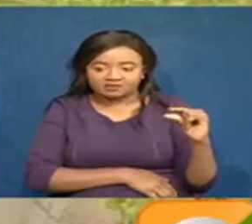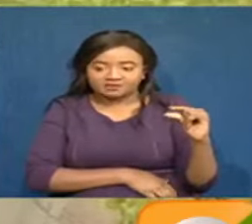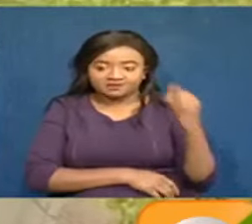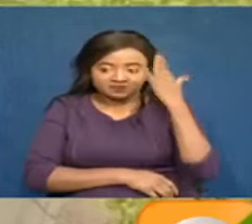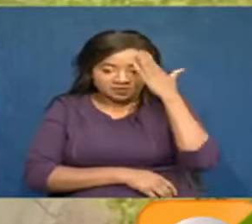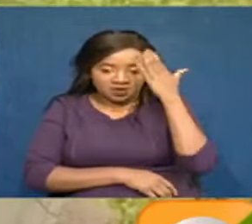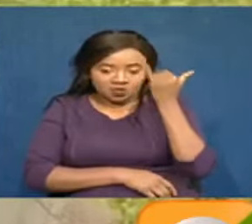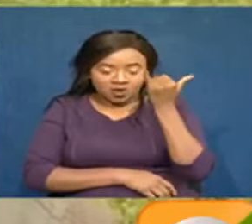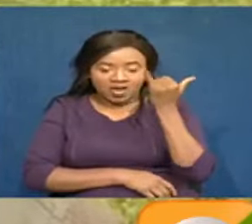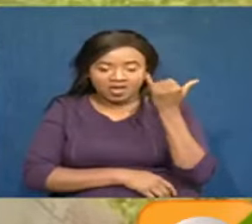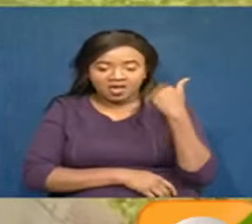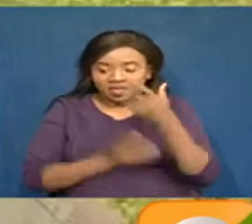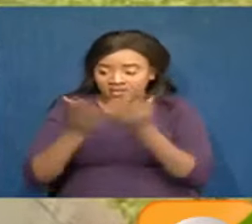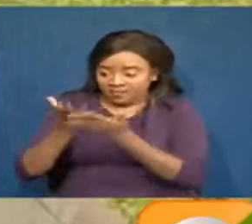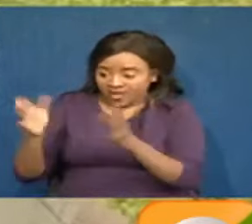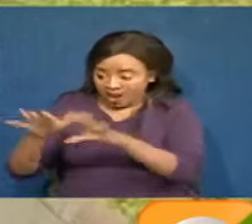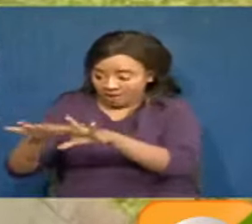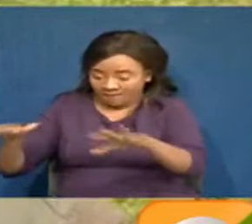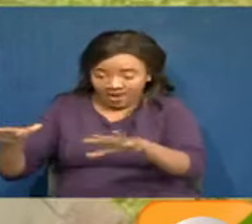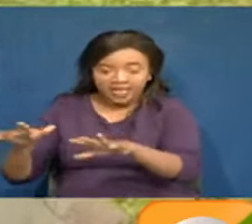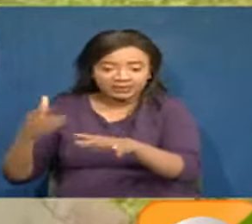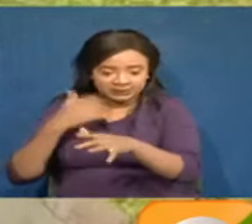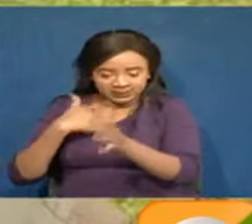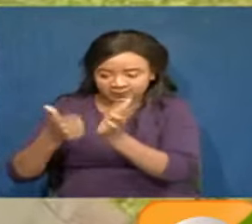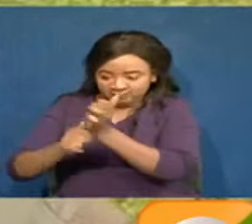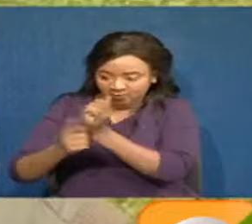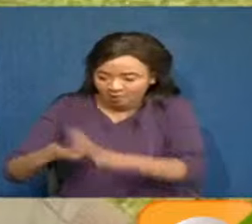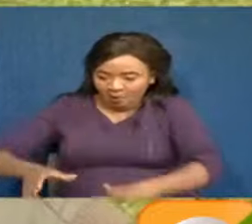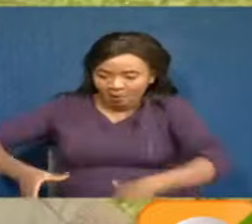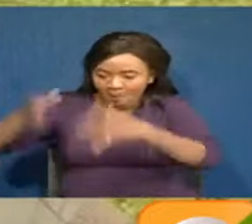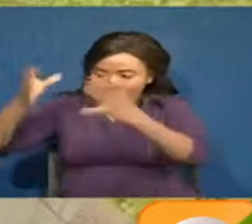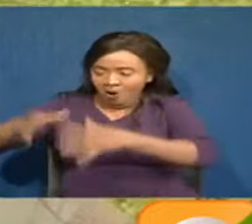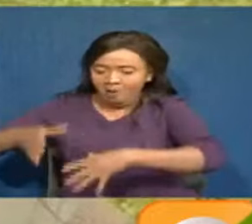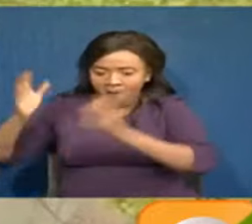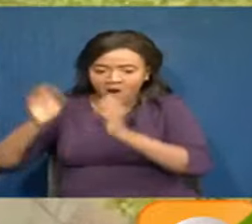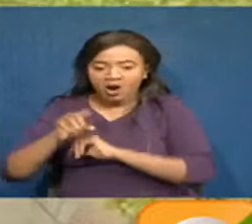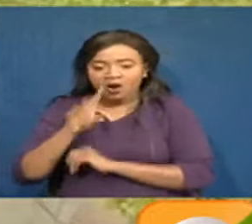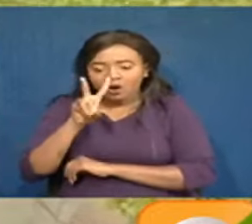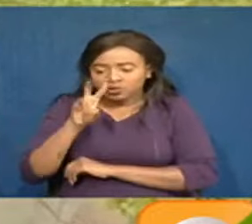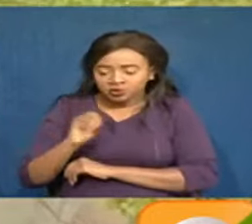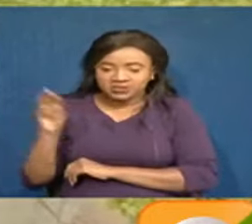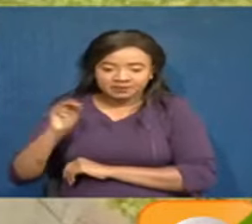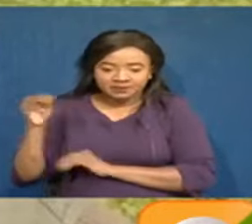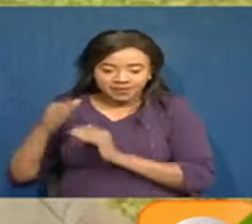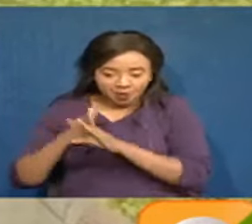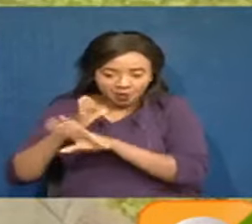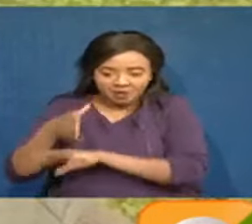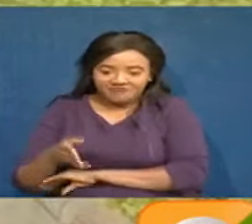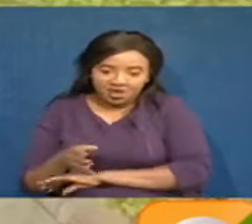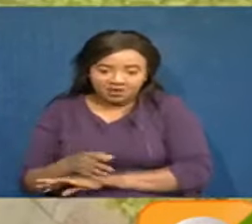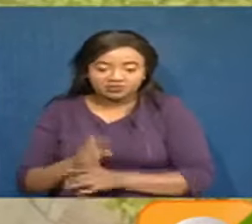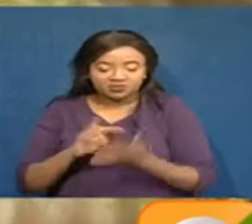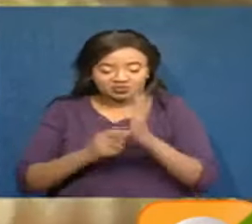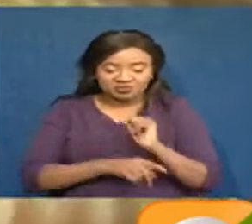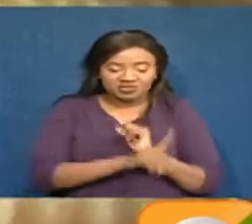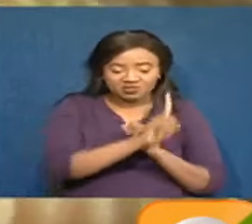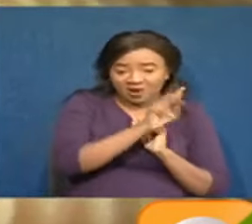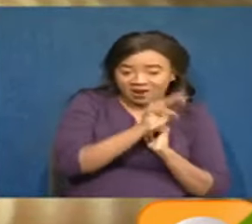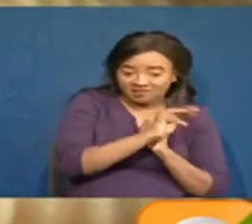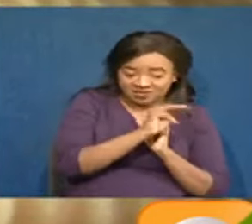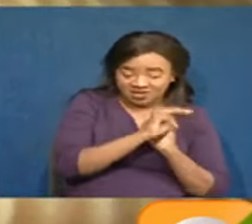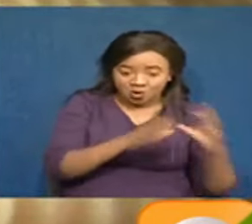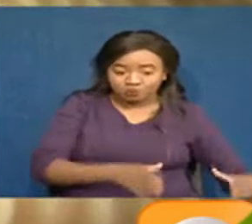tunatarajia ile mahindi kwa soko kufikia saa hii iko zaidi ya gunia milioni 20. Sasa gunia milioni 1 ni kidogo sana. Afisa mkuu